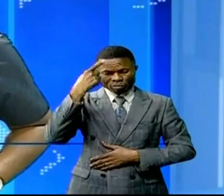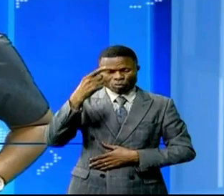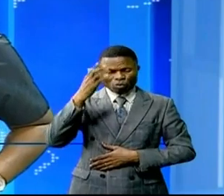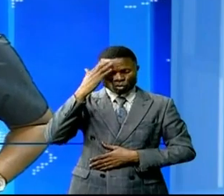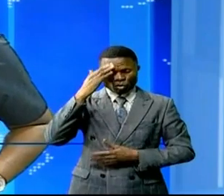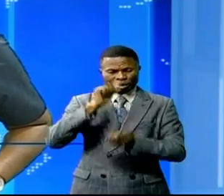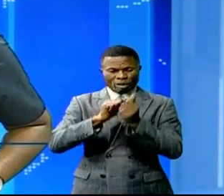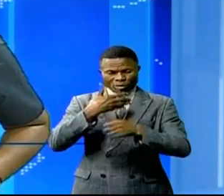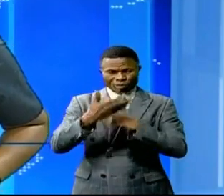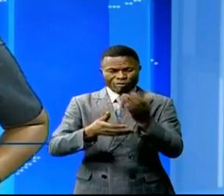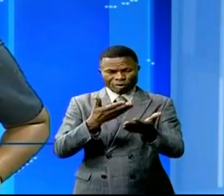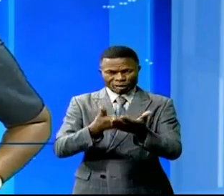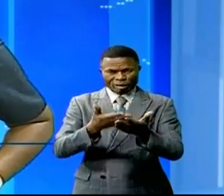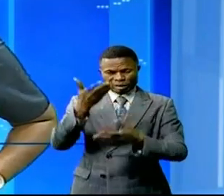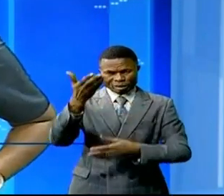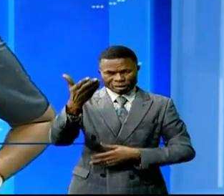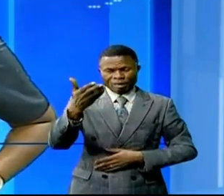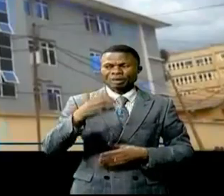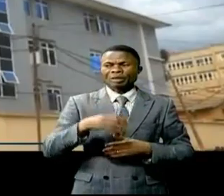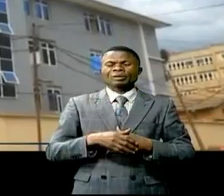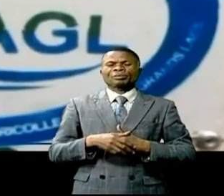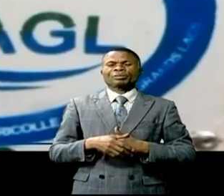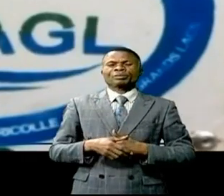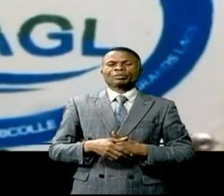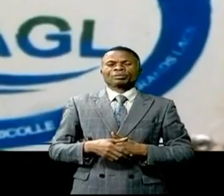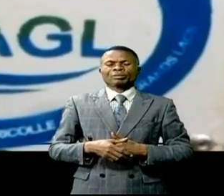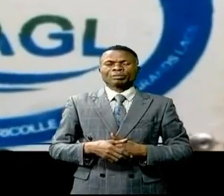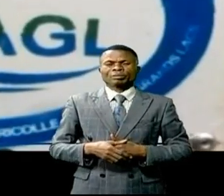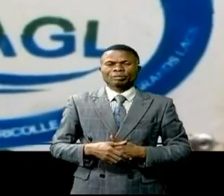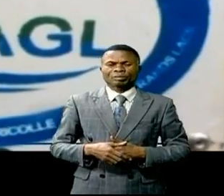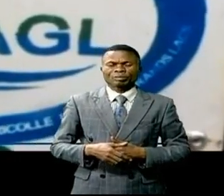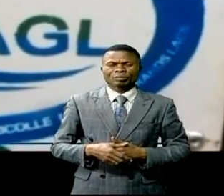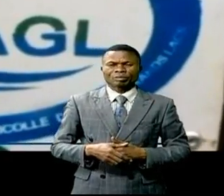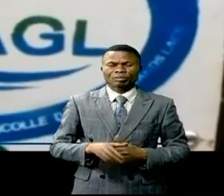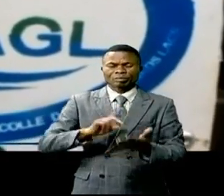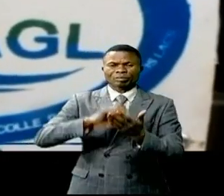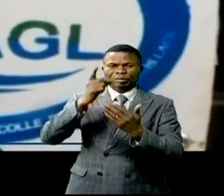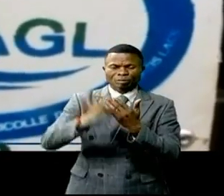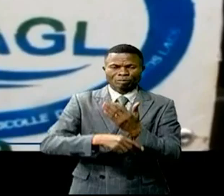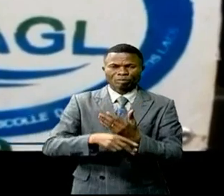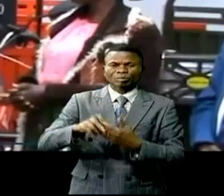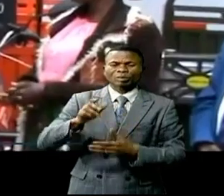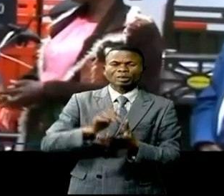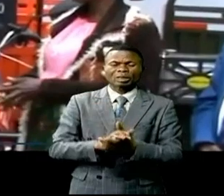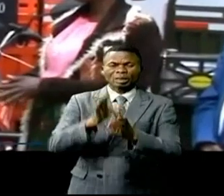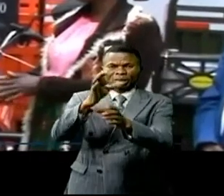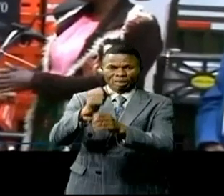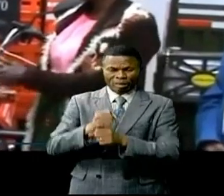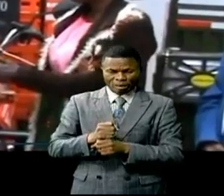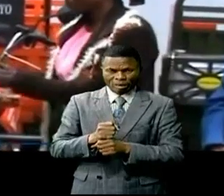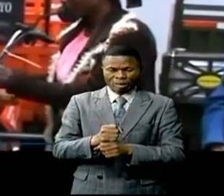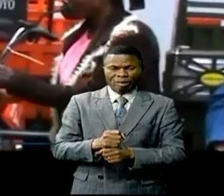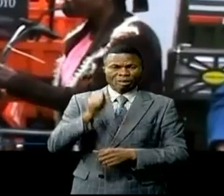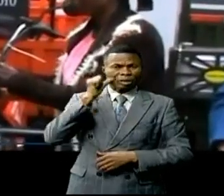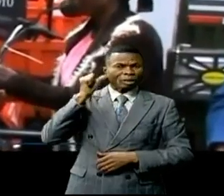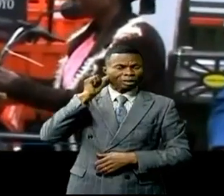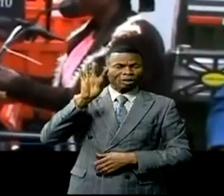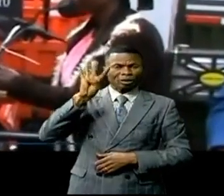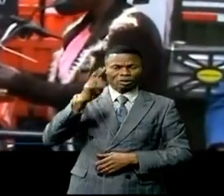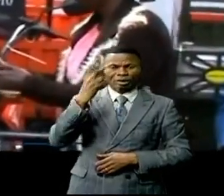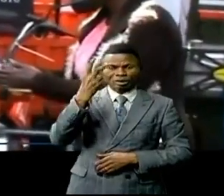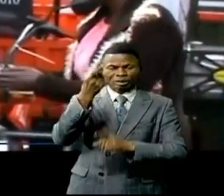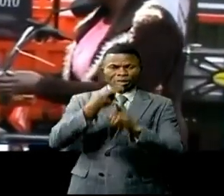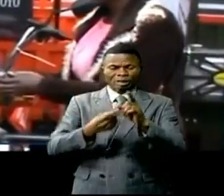Massimango, rendu par Mondele Ndombe. Projet régional Bécagel vient de recevoir, ce jeudi 2 décembre,